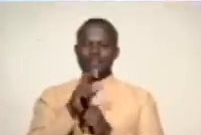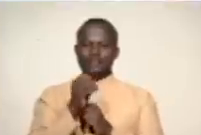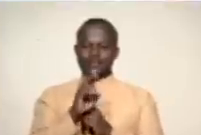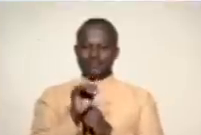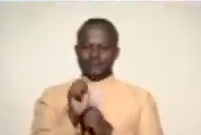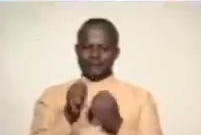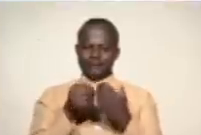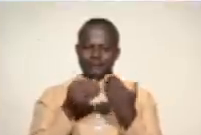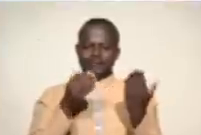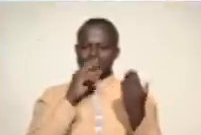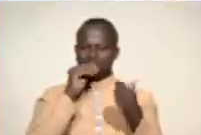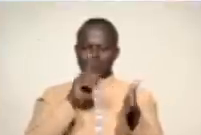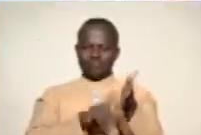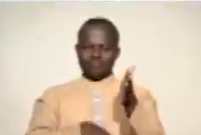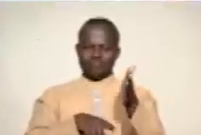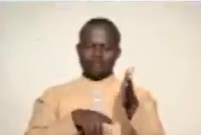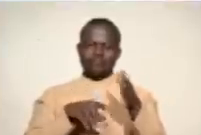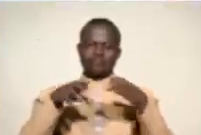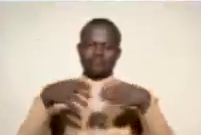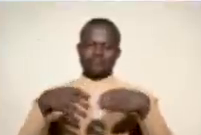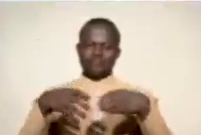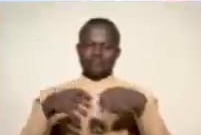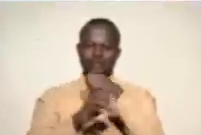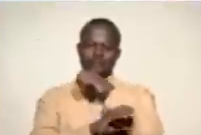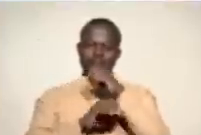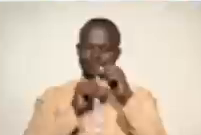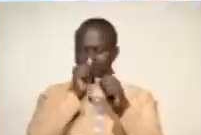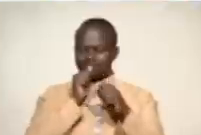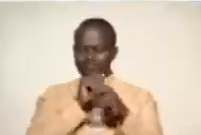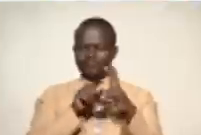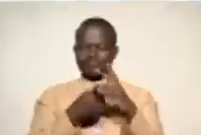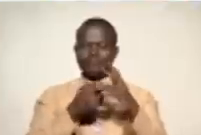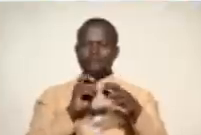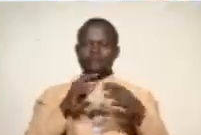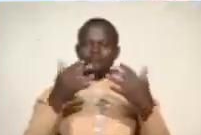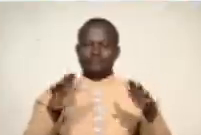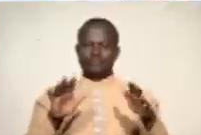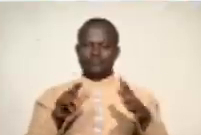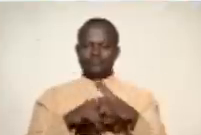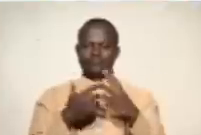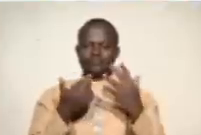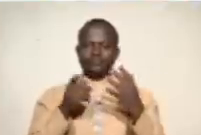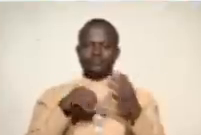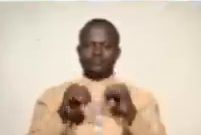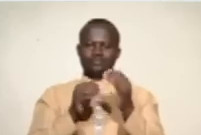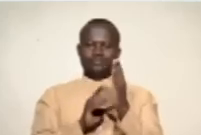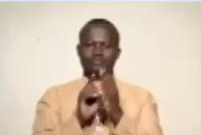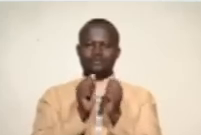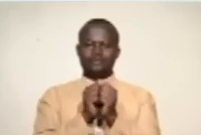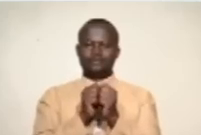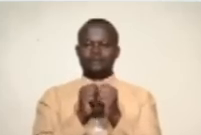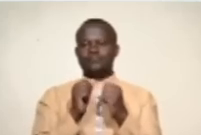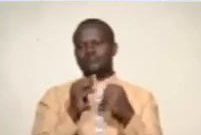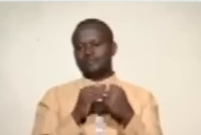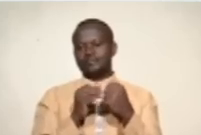Uraho neza Shema. Haravugwa iki Amavubi mu mwiherero baratangira ryari cyabatangiye? Batangiye bagomba gukina tariki 18 n'ikipe y'igihugu ya Mozambique